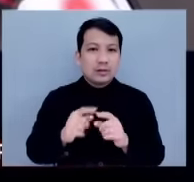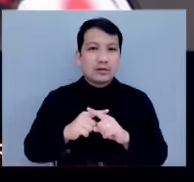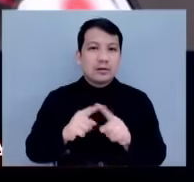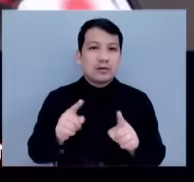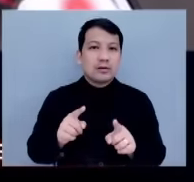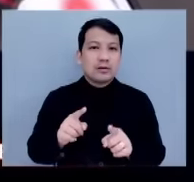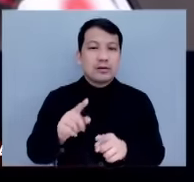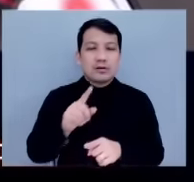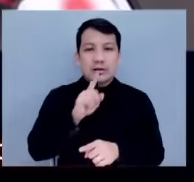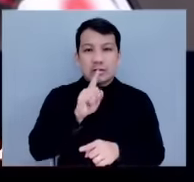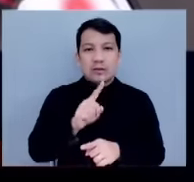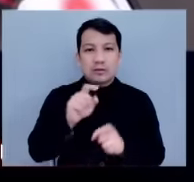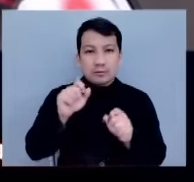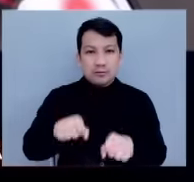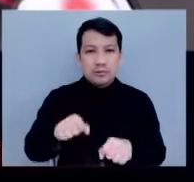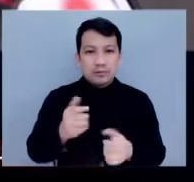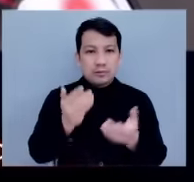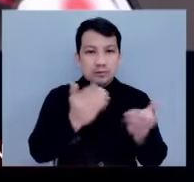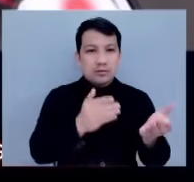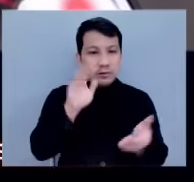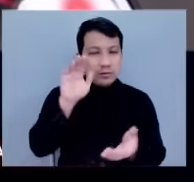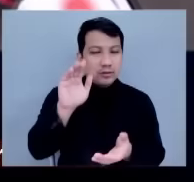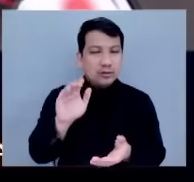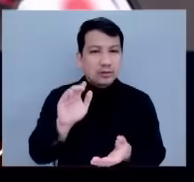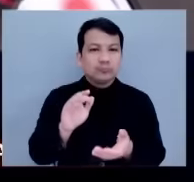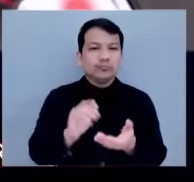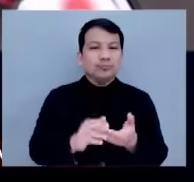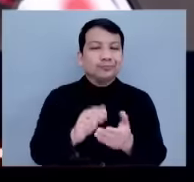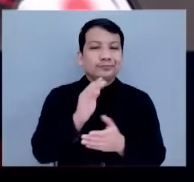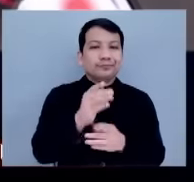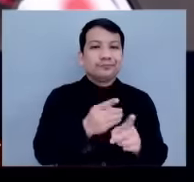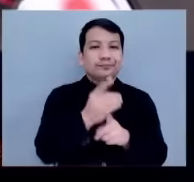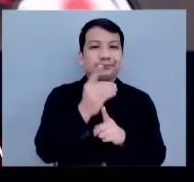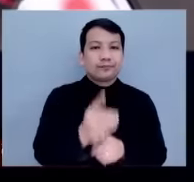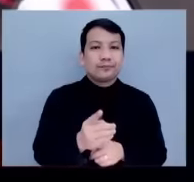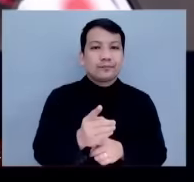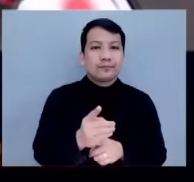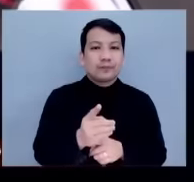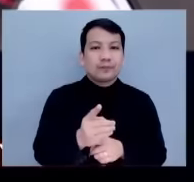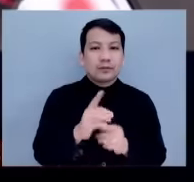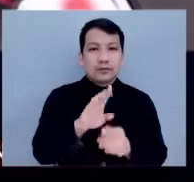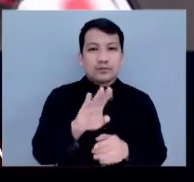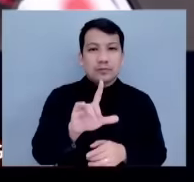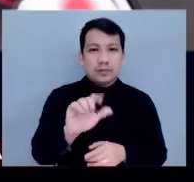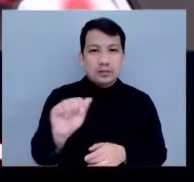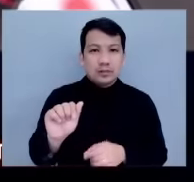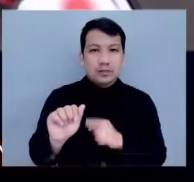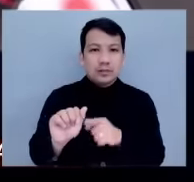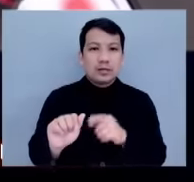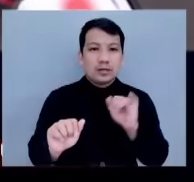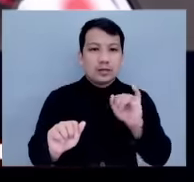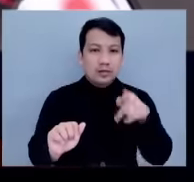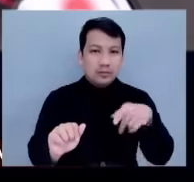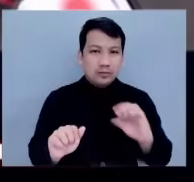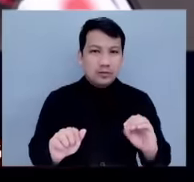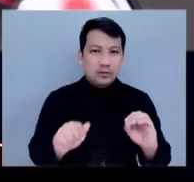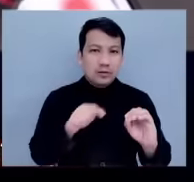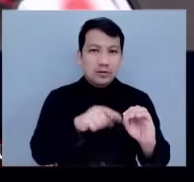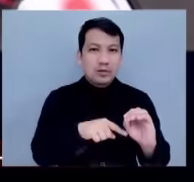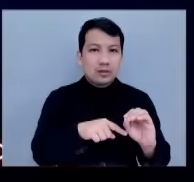pahayag, maaari pa raw iapila ng tape ang desisyon sa direktor ng Bureau of Legal Affairs ng IPO. At kung hindi